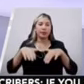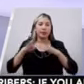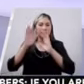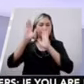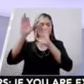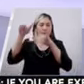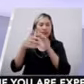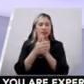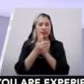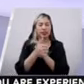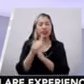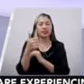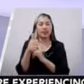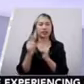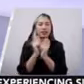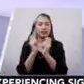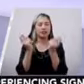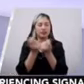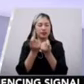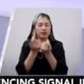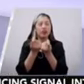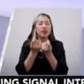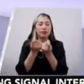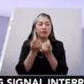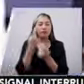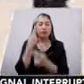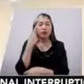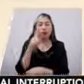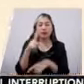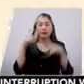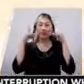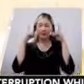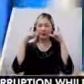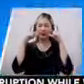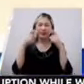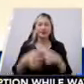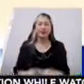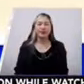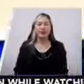kanilang pictorial. Balita natin ni JP Soriano.